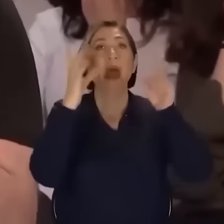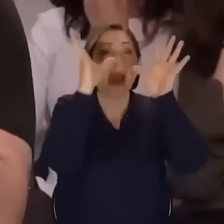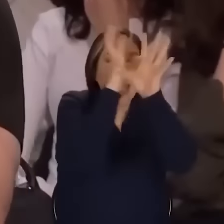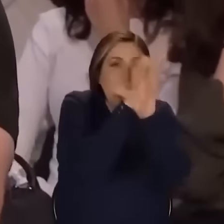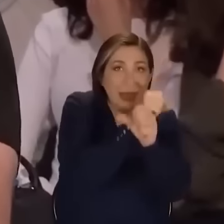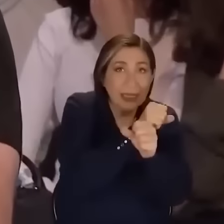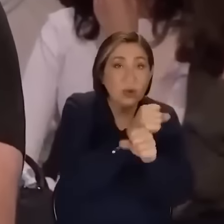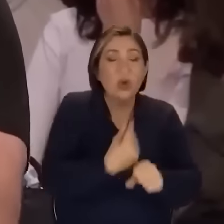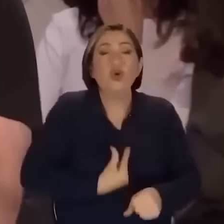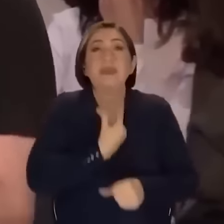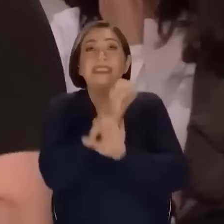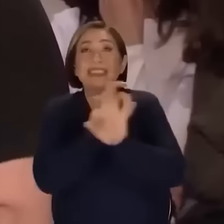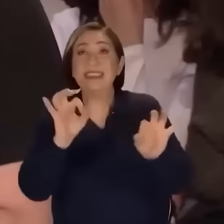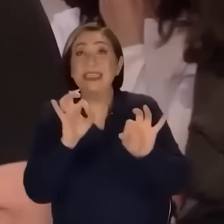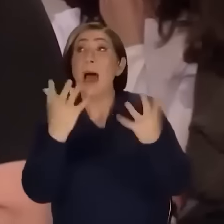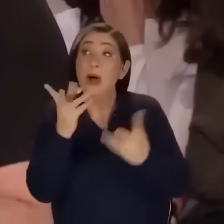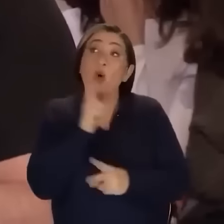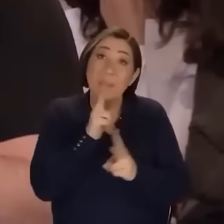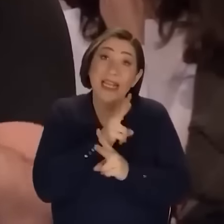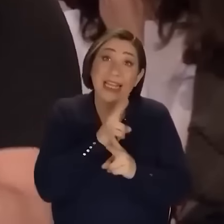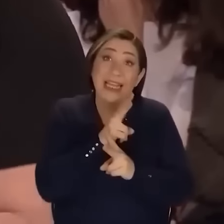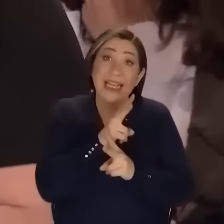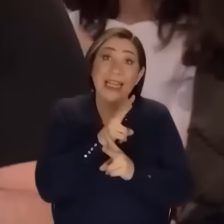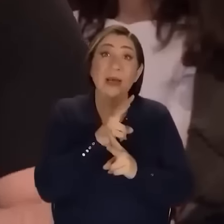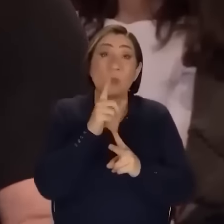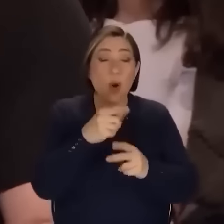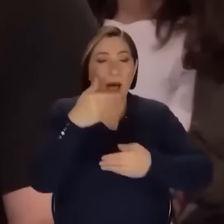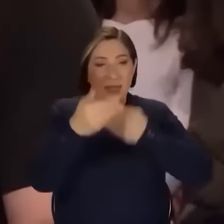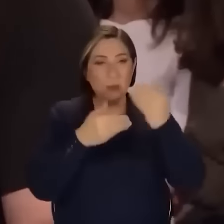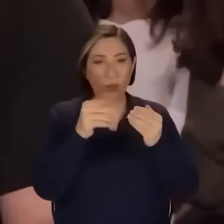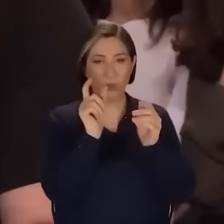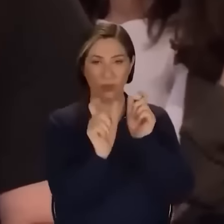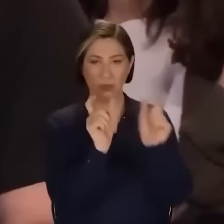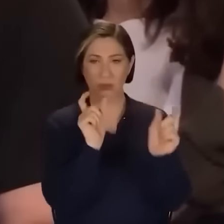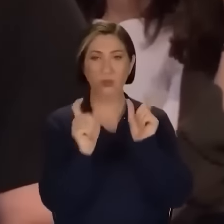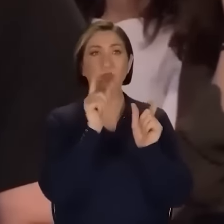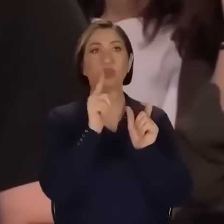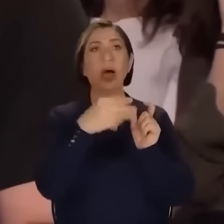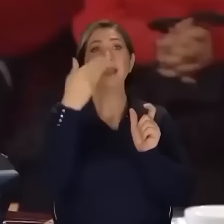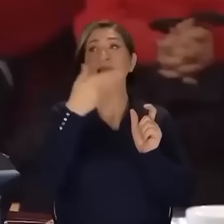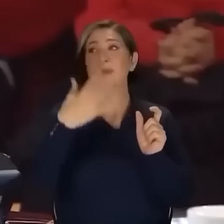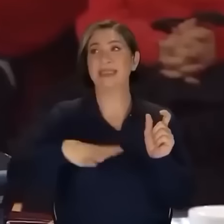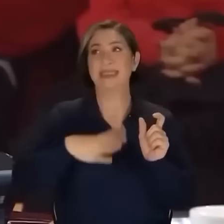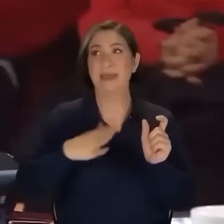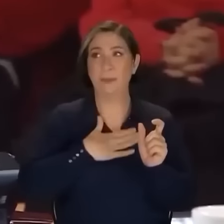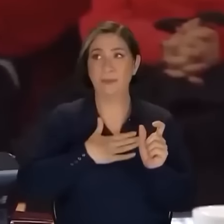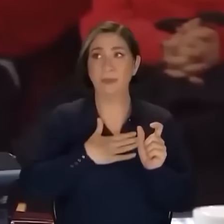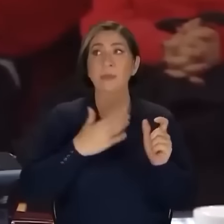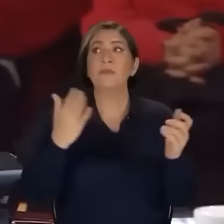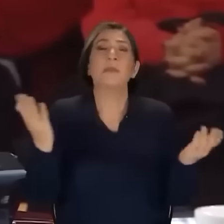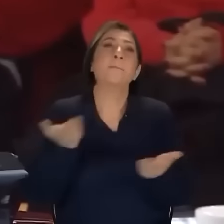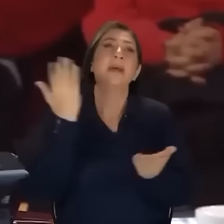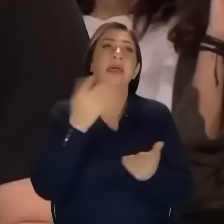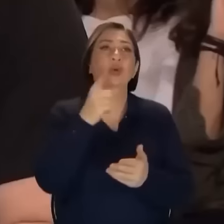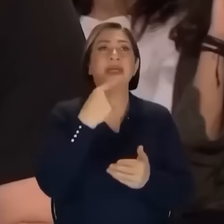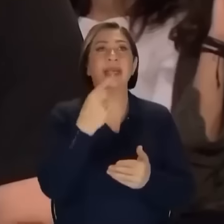karanlık ümitsiz ama Komik yani bu tarifin bu sıfat Aslında bunu tanımlı istedim Eee Mesela